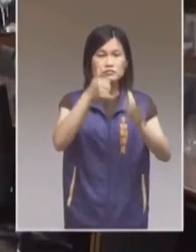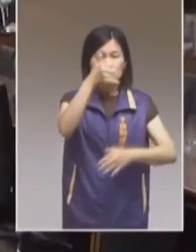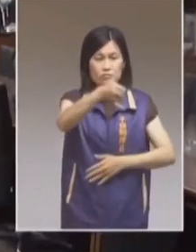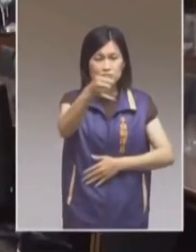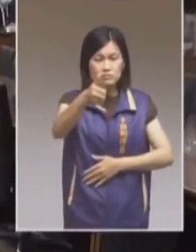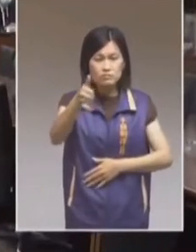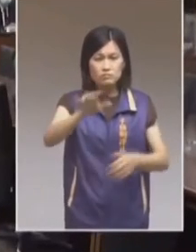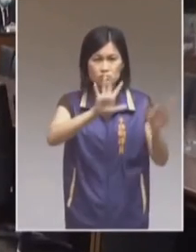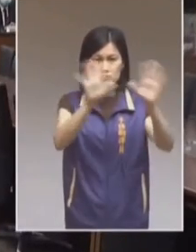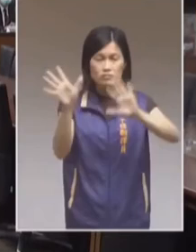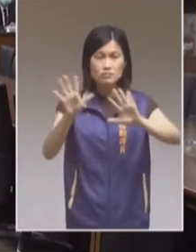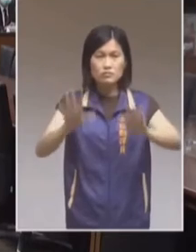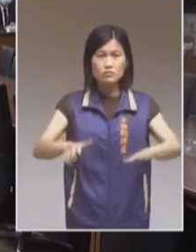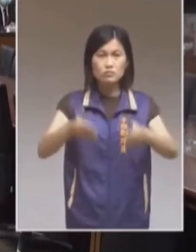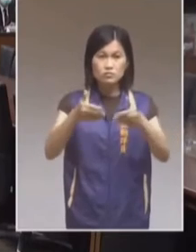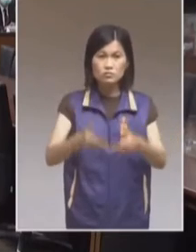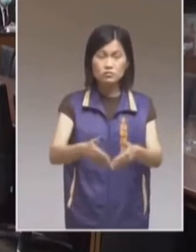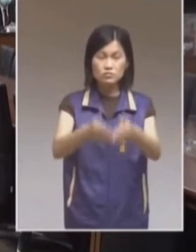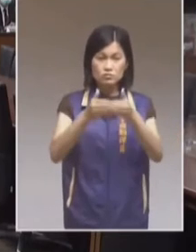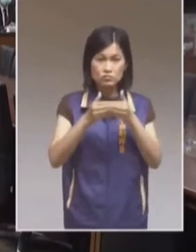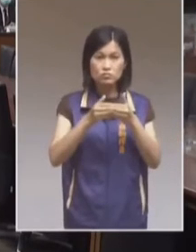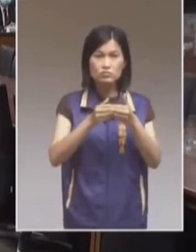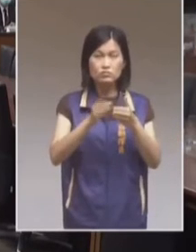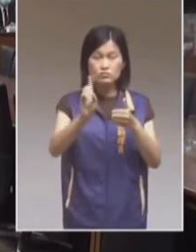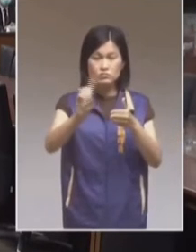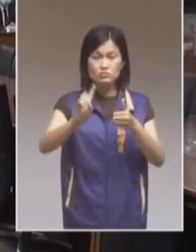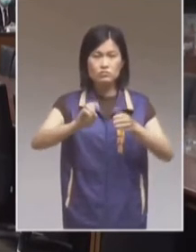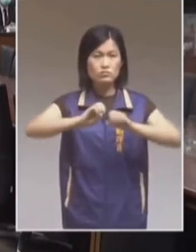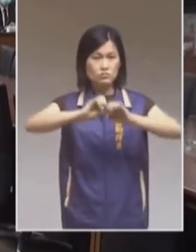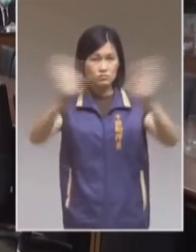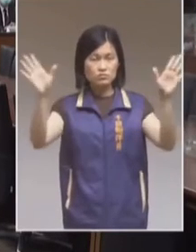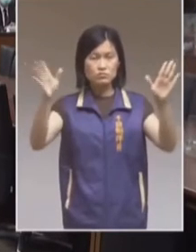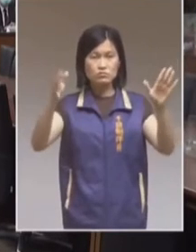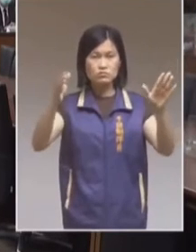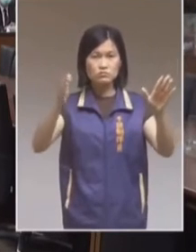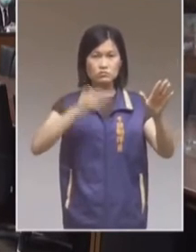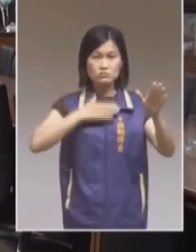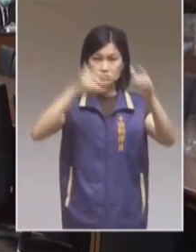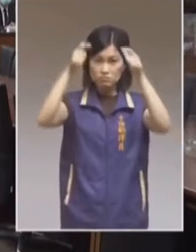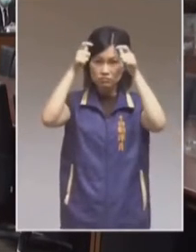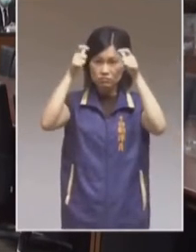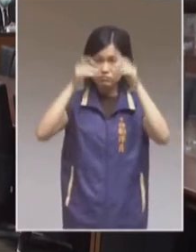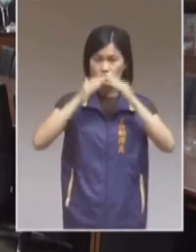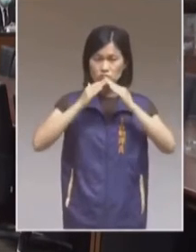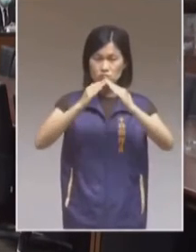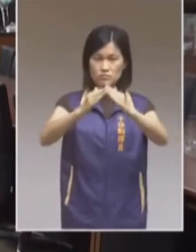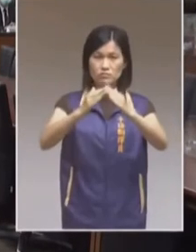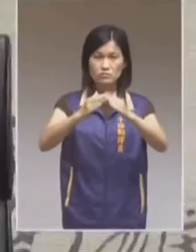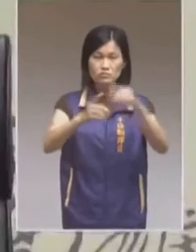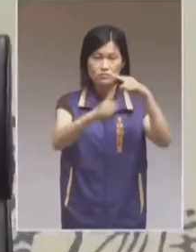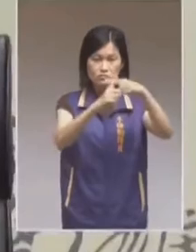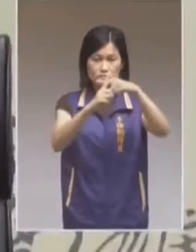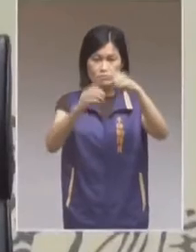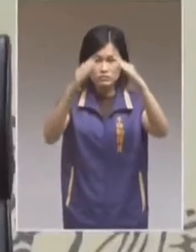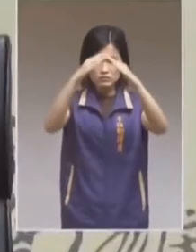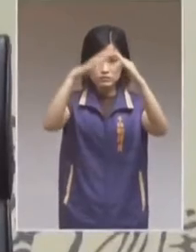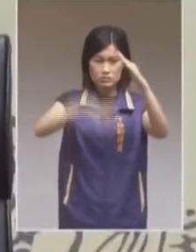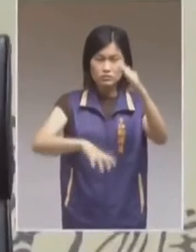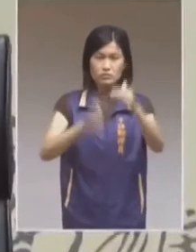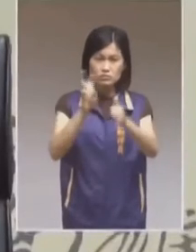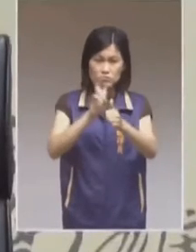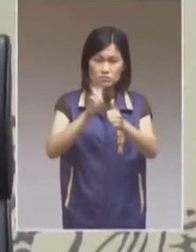迹。那今天最重要的，我们还是要公布高雄市的确诊者的居家照护方